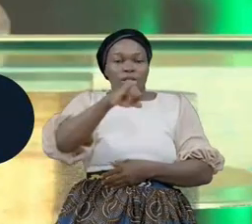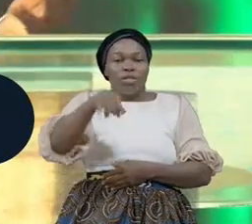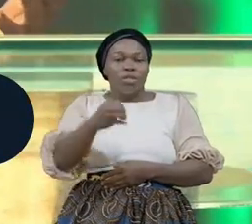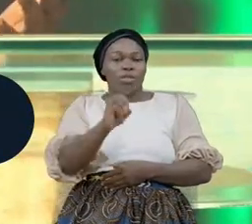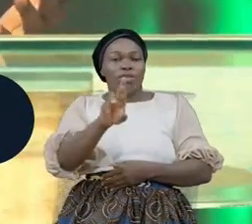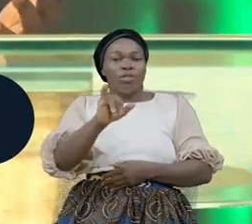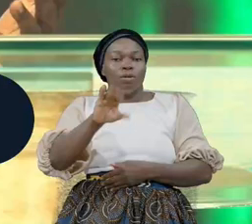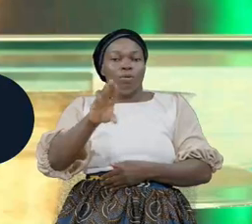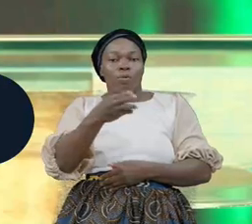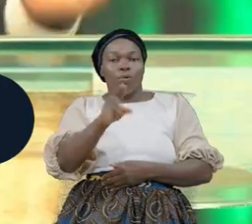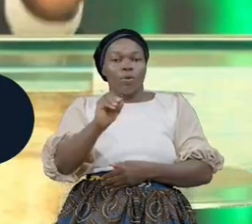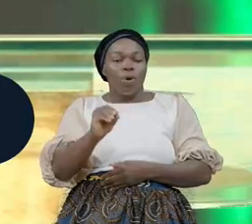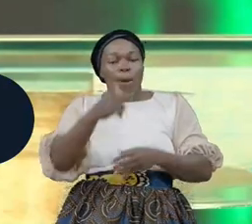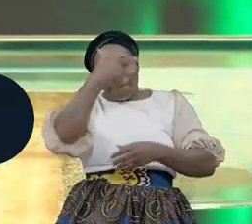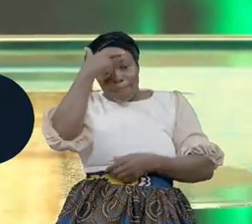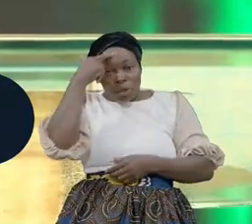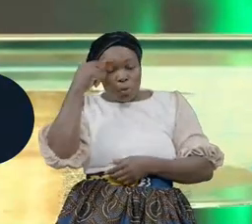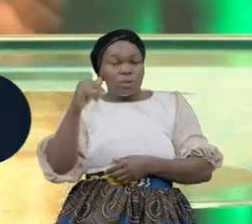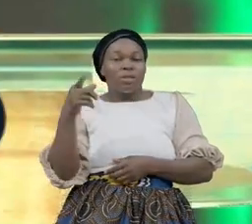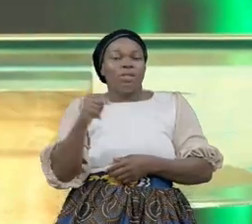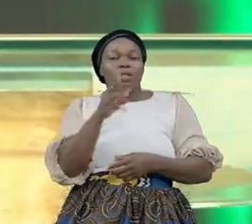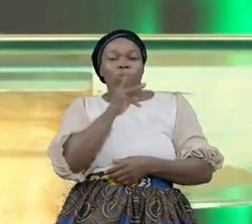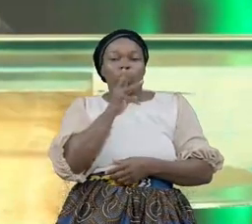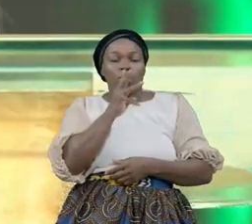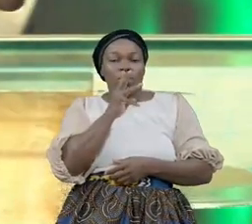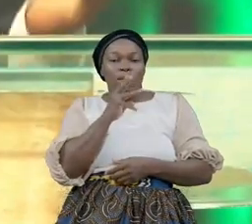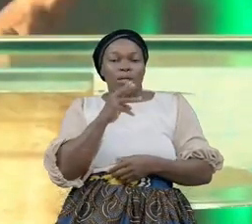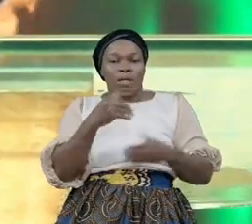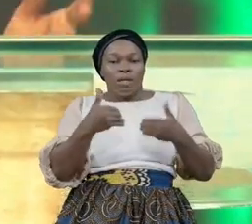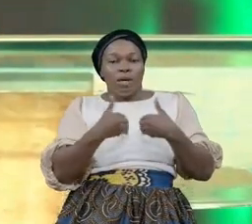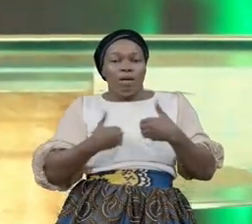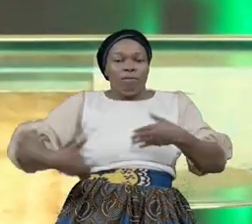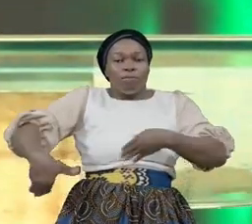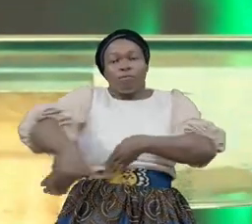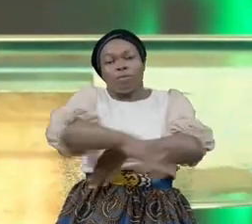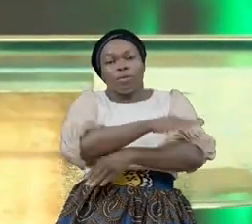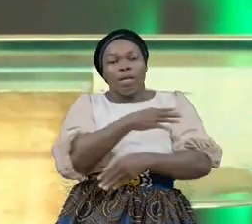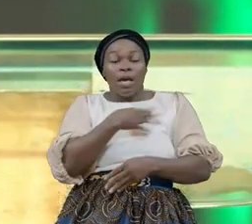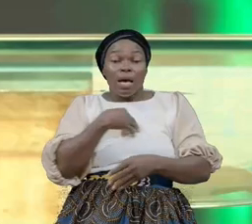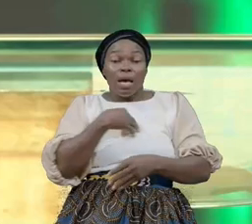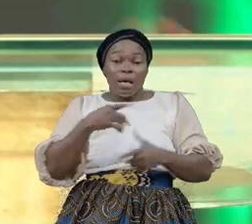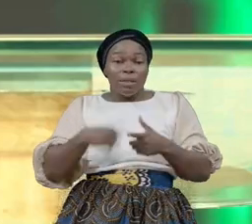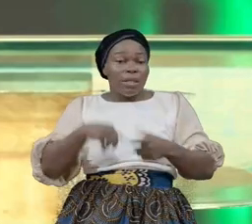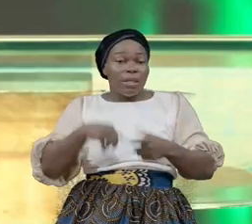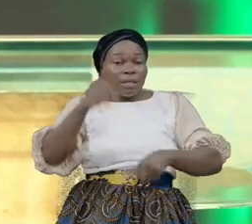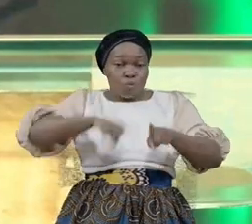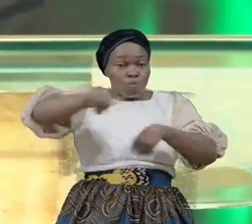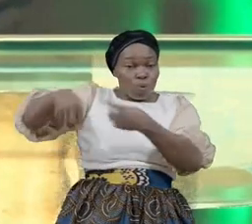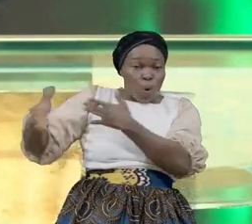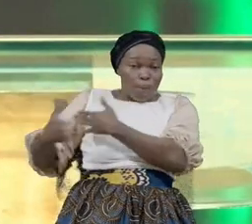faire votre face parce que les eaux sont déjà revenues à leur place et l'eau et les eaux ont